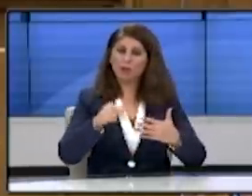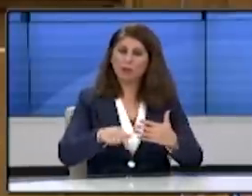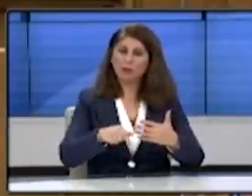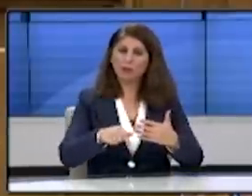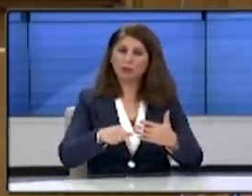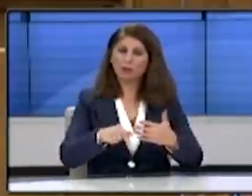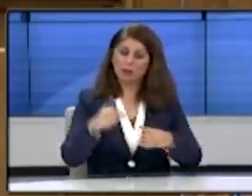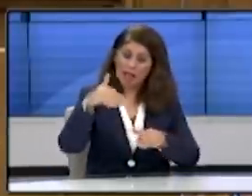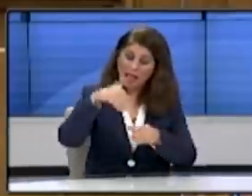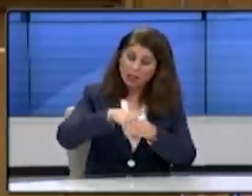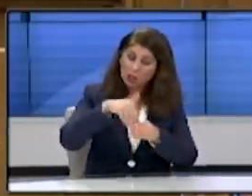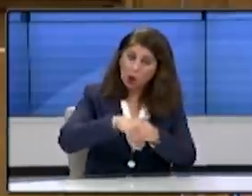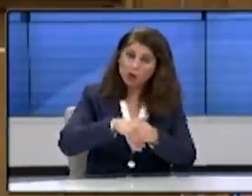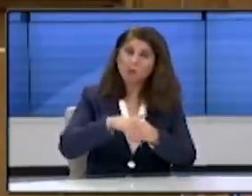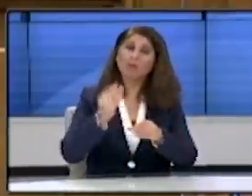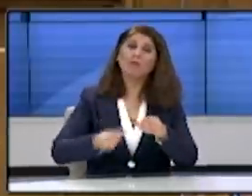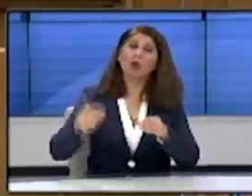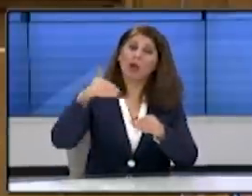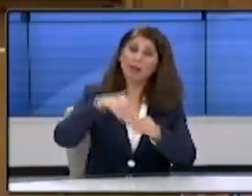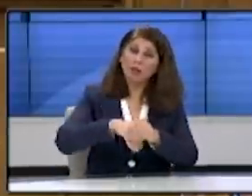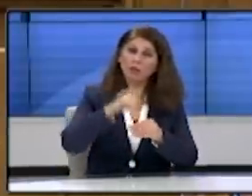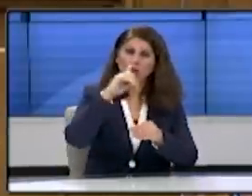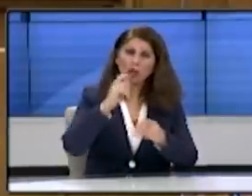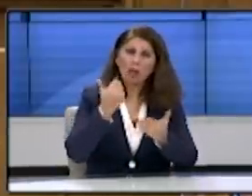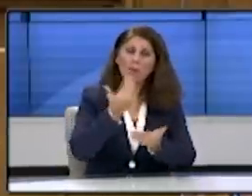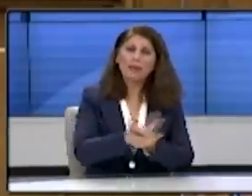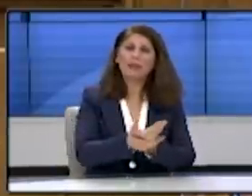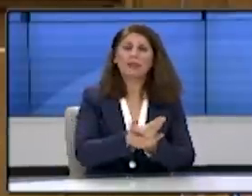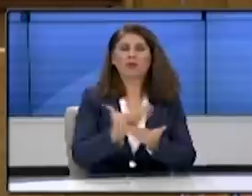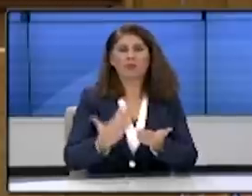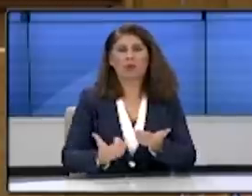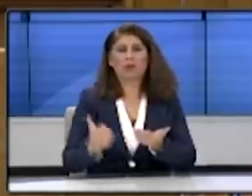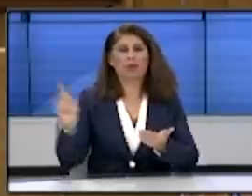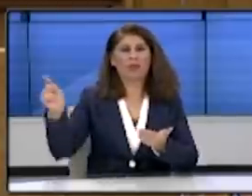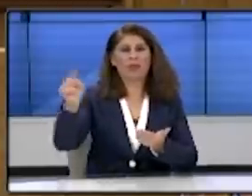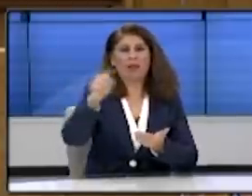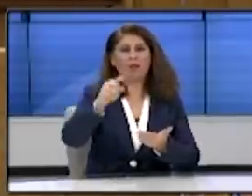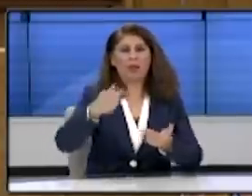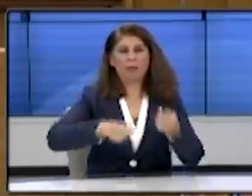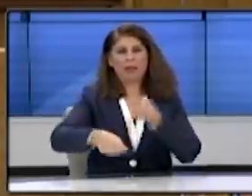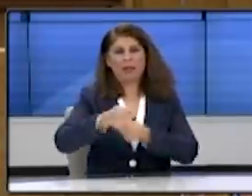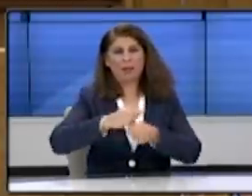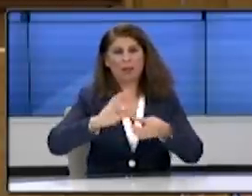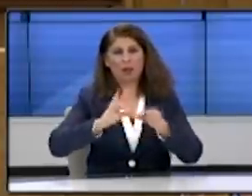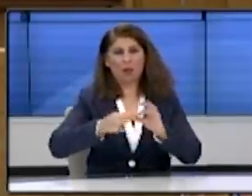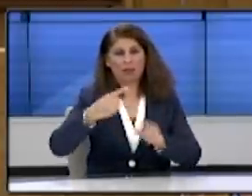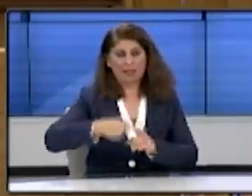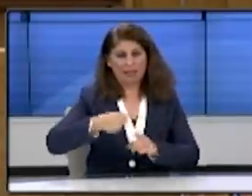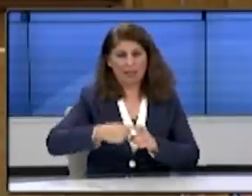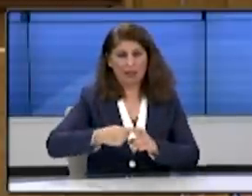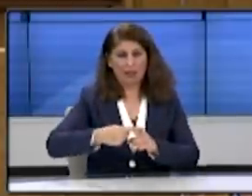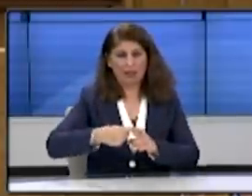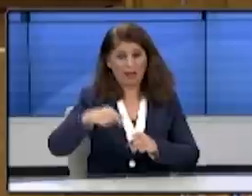εντός, πιο εντός δεν γίνεται, των απαιτήσεων που έχουν οι διάφοροι επιχειρηματικοί όμιλοι στην Ελλάδα